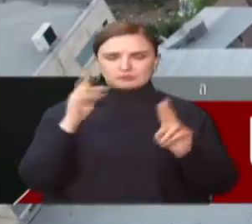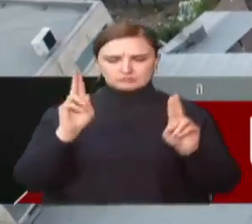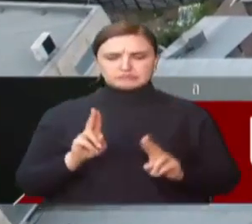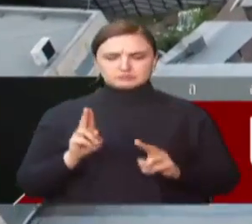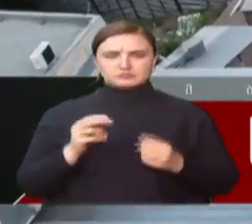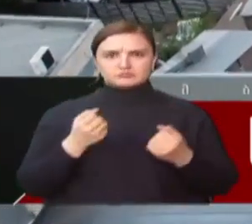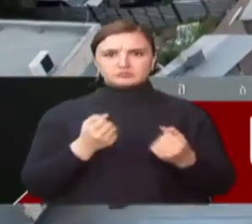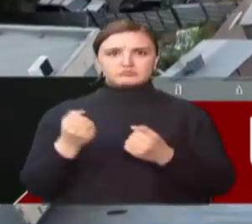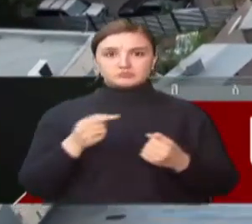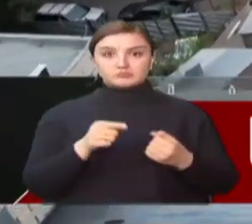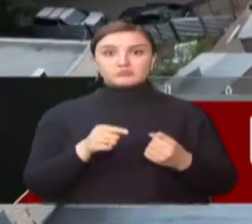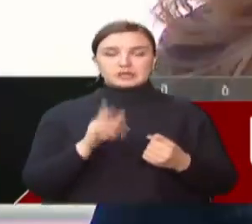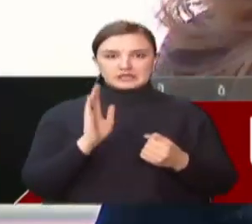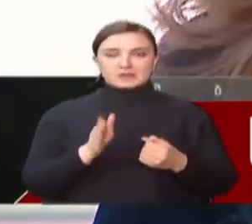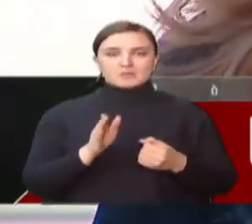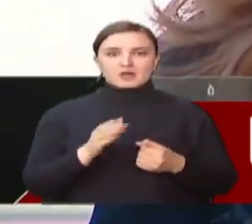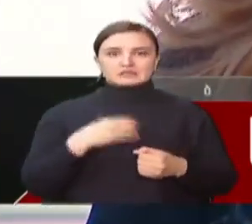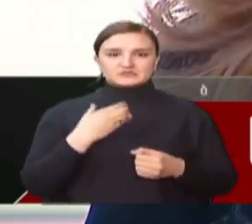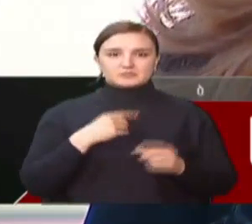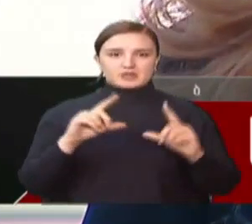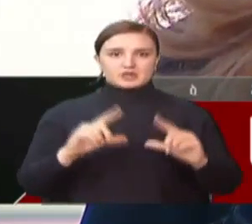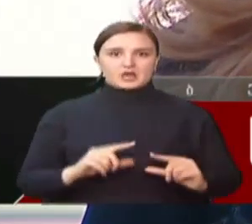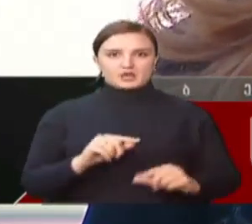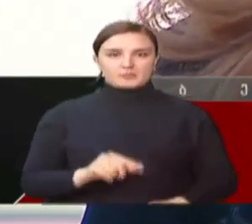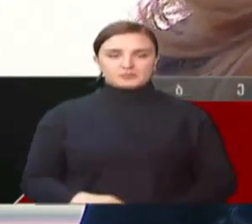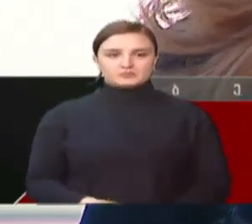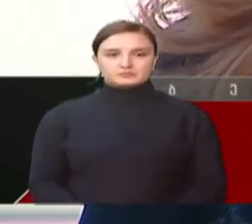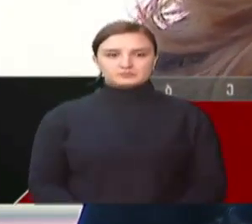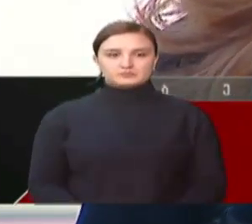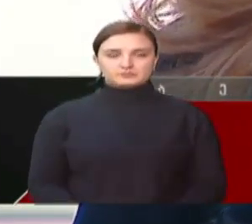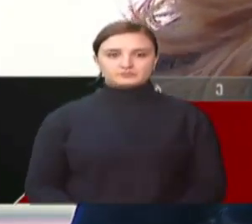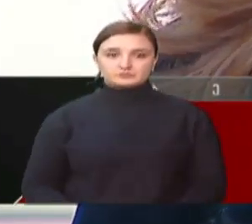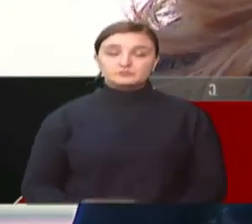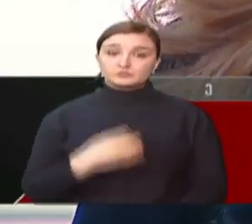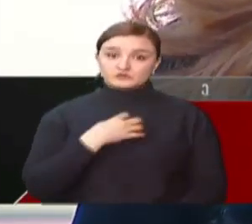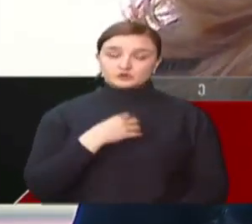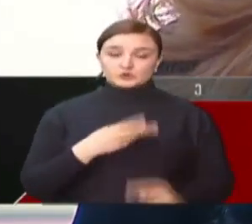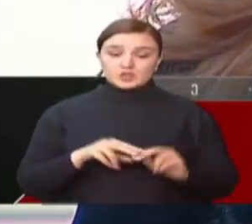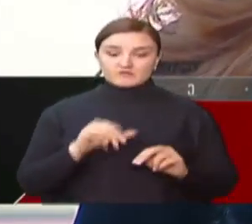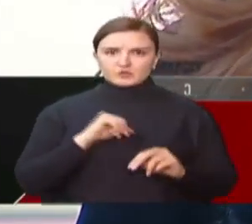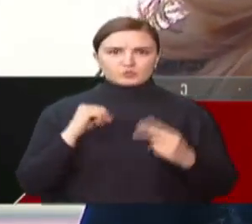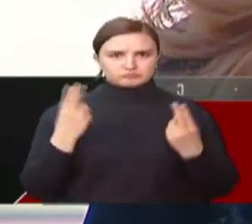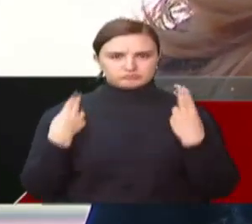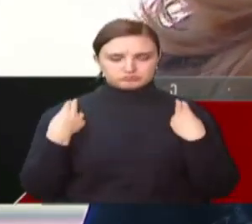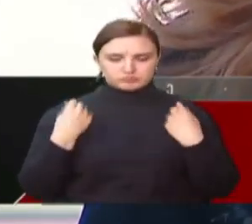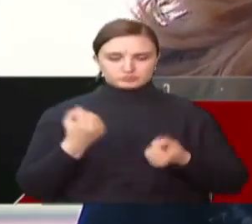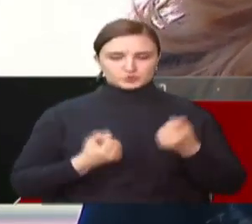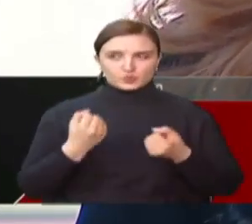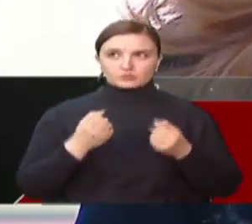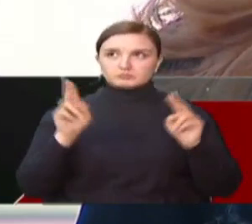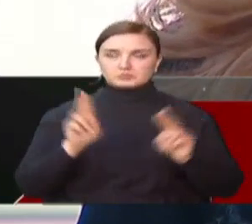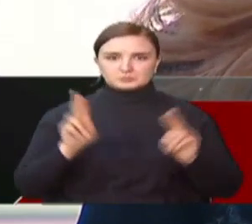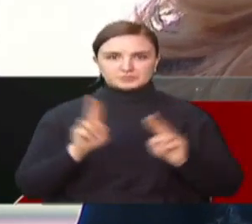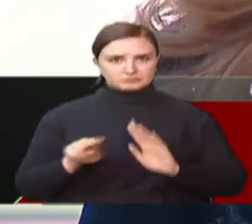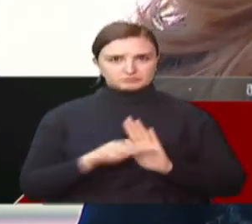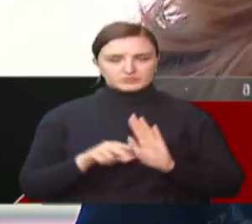დაზღვევა გაცილებით ნაკლები ეღირება. Საგზაო საფრთხოების კუთხით მნიშვნელოვანია, იმიტომ რომ როდესაც კანონმორჩილი მძღოლია და წლის განმავლობაში